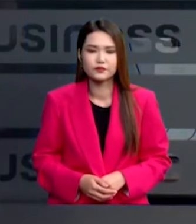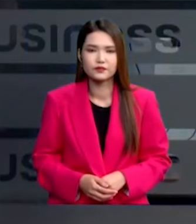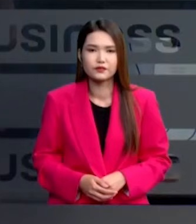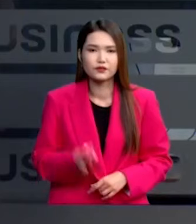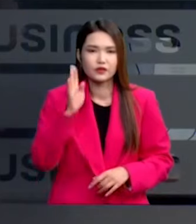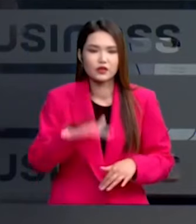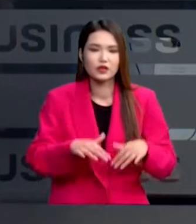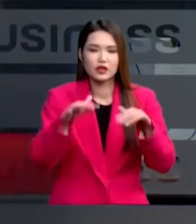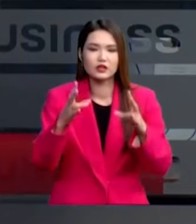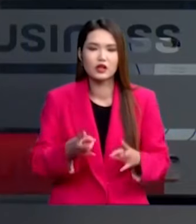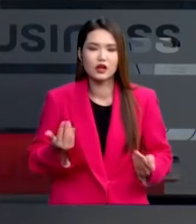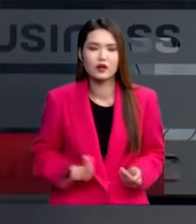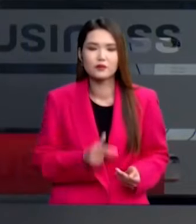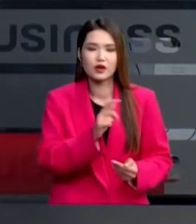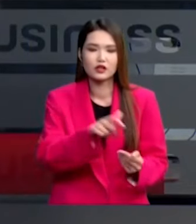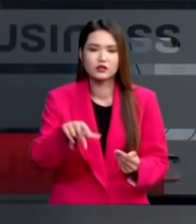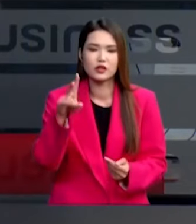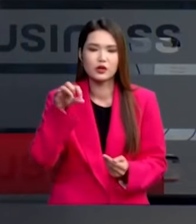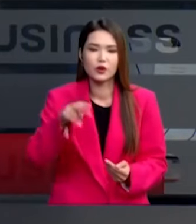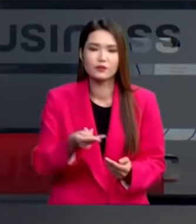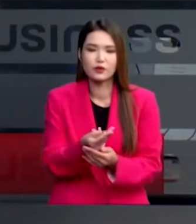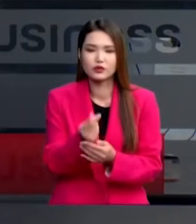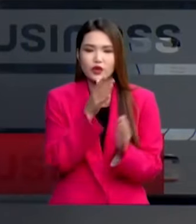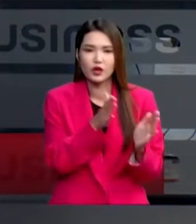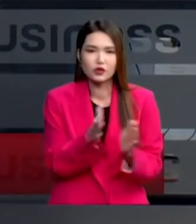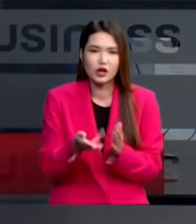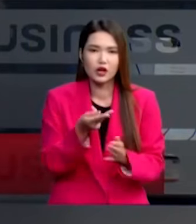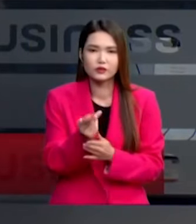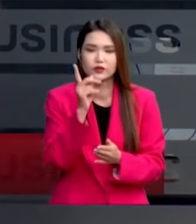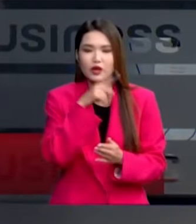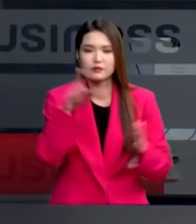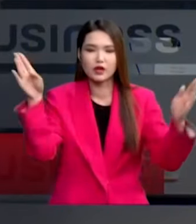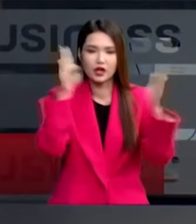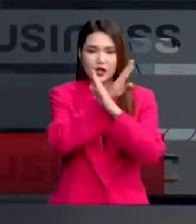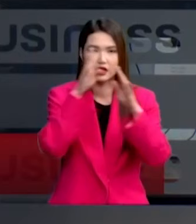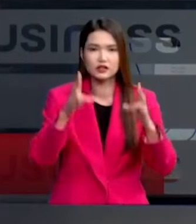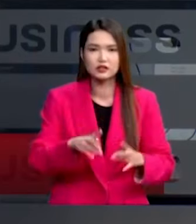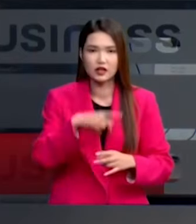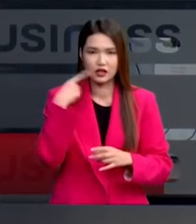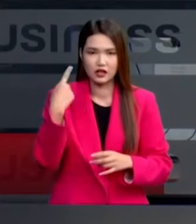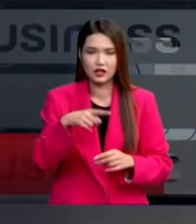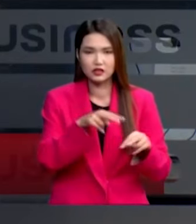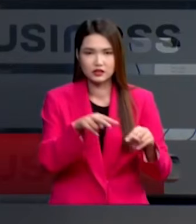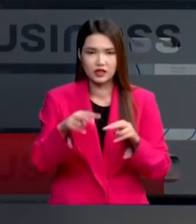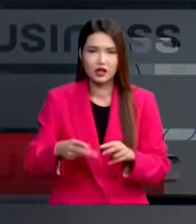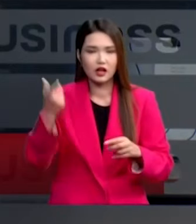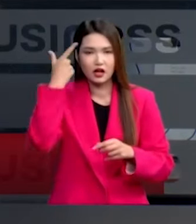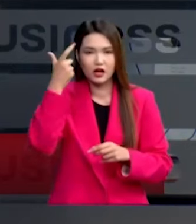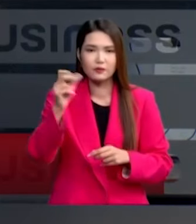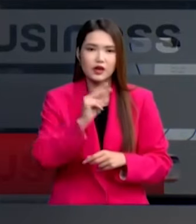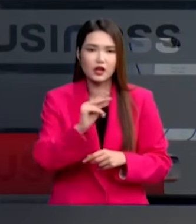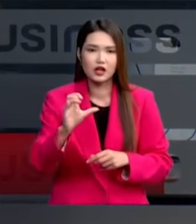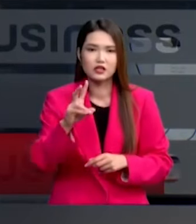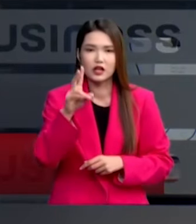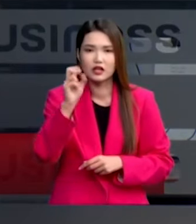Су тасқыны болған өңір тұрғындары коммуналдық төлемді уақытша төлемейді. Табиғи монополияларды реттеу комитетінің хабарлауынша,